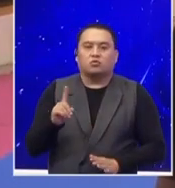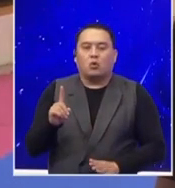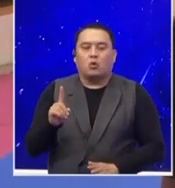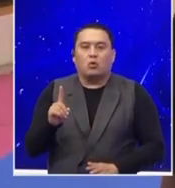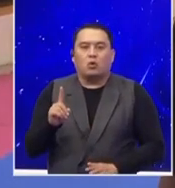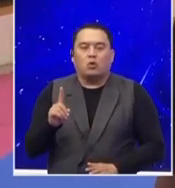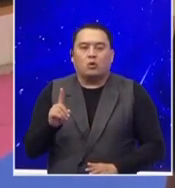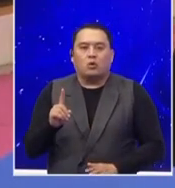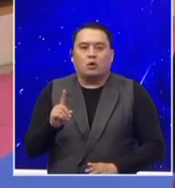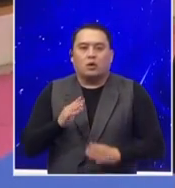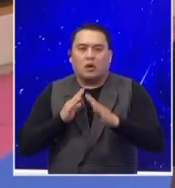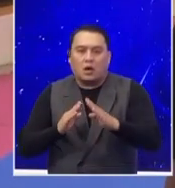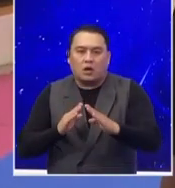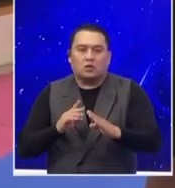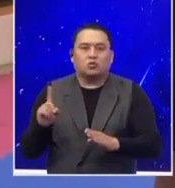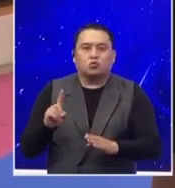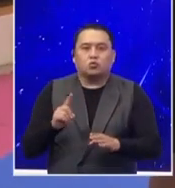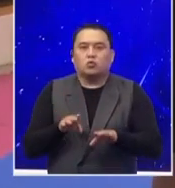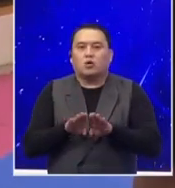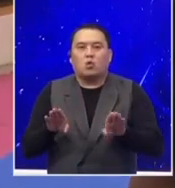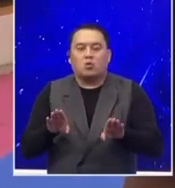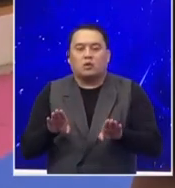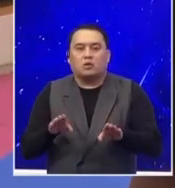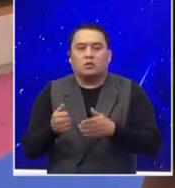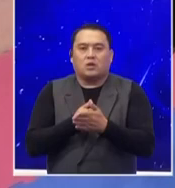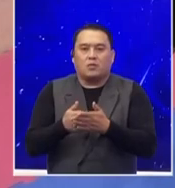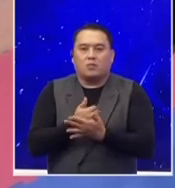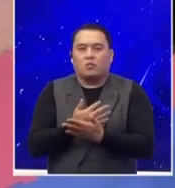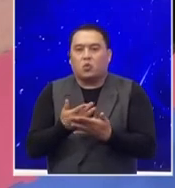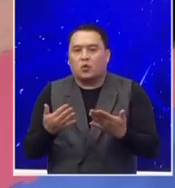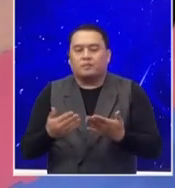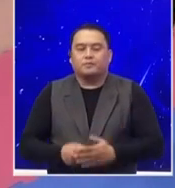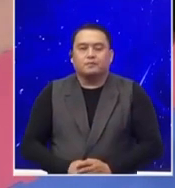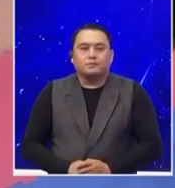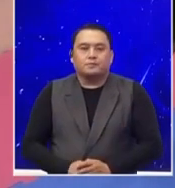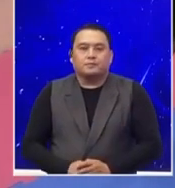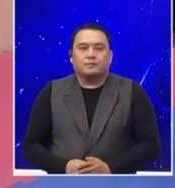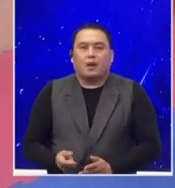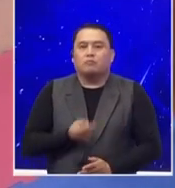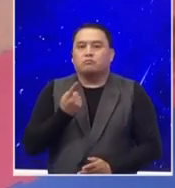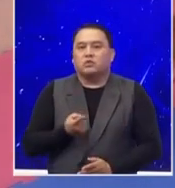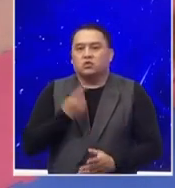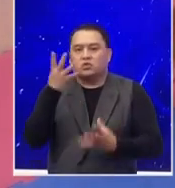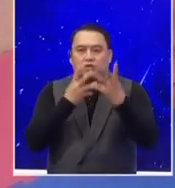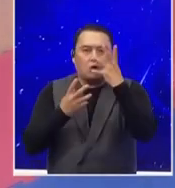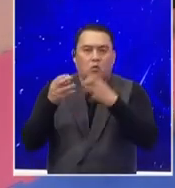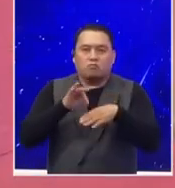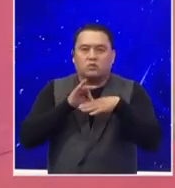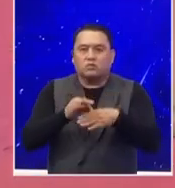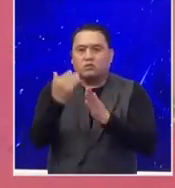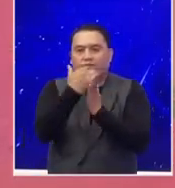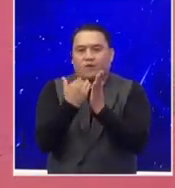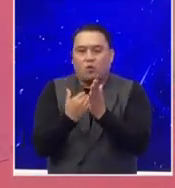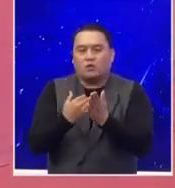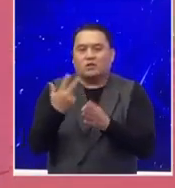понять, что такое карате, и хочу добиться многого. Мастера восточных единоборств настроены серьезно. Тренировки проходят согласно